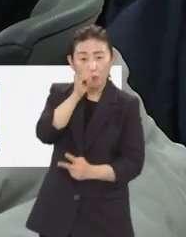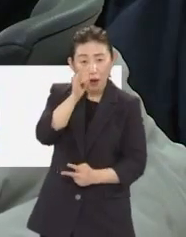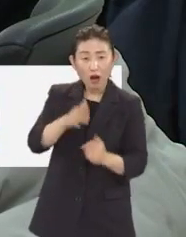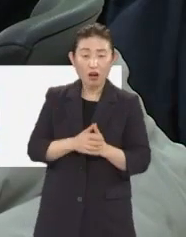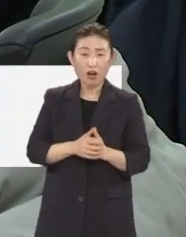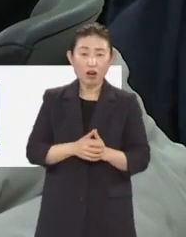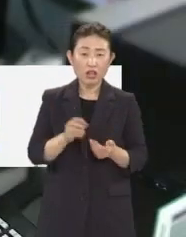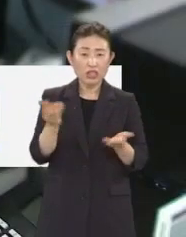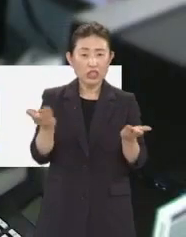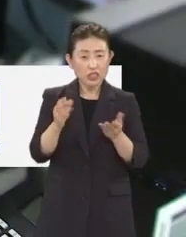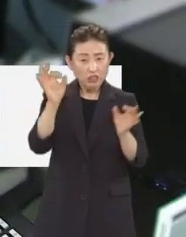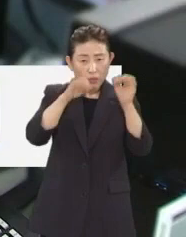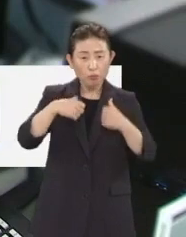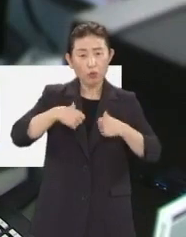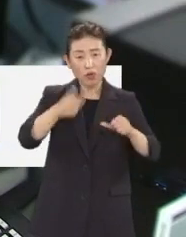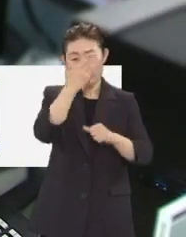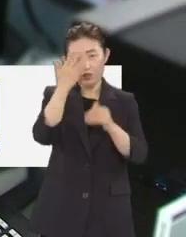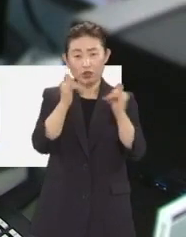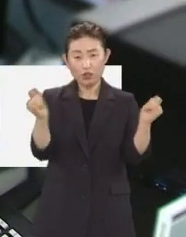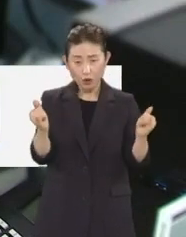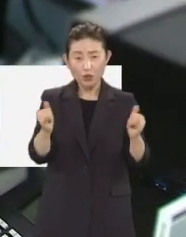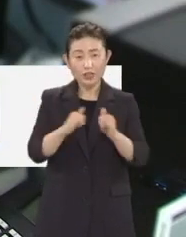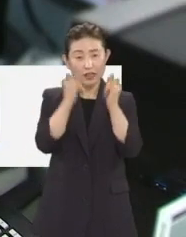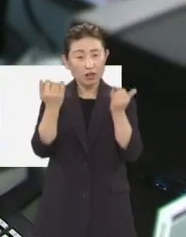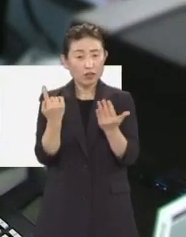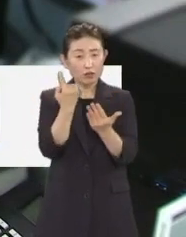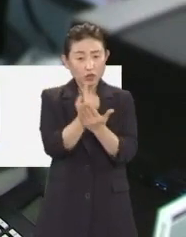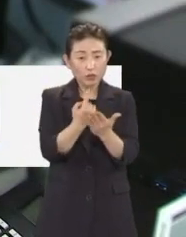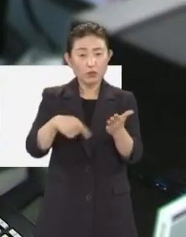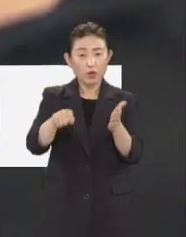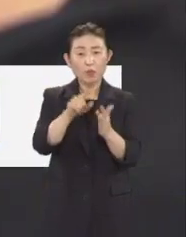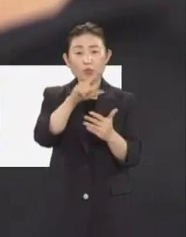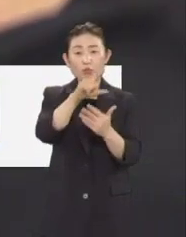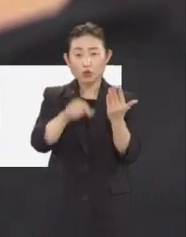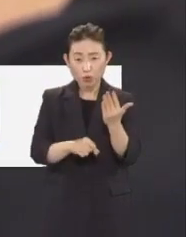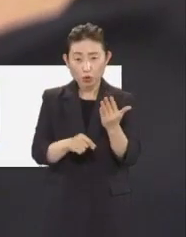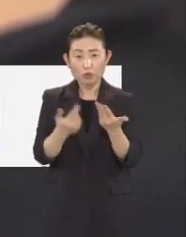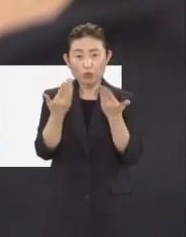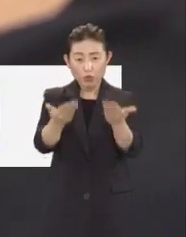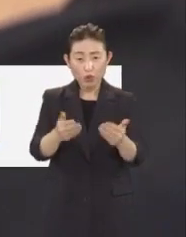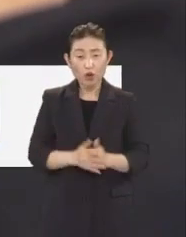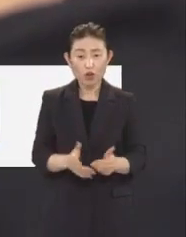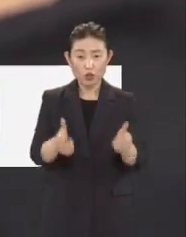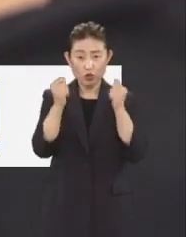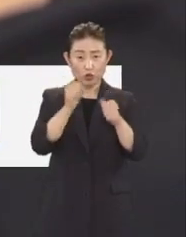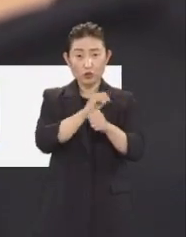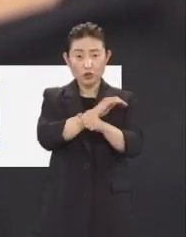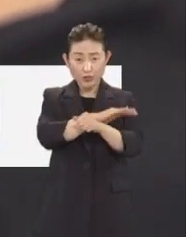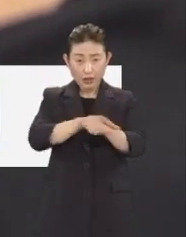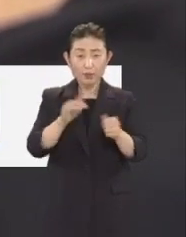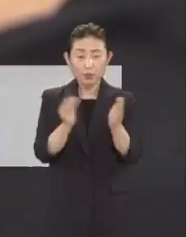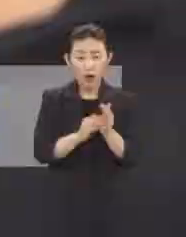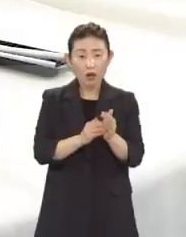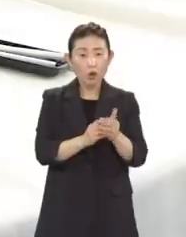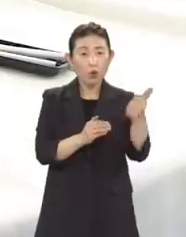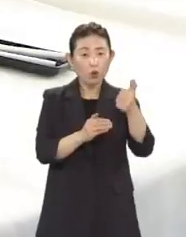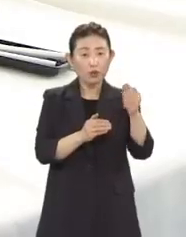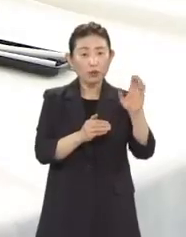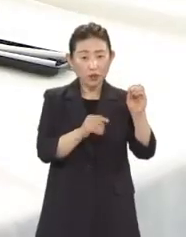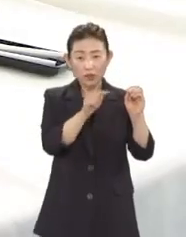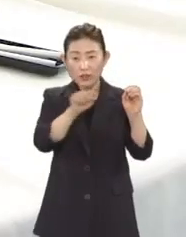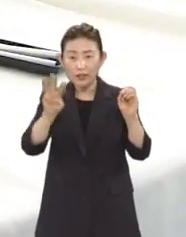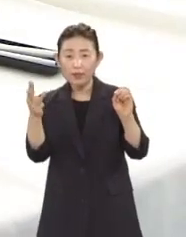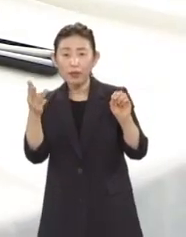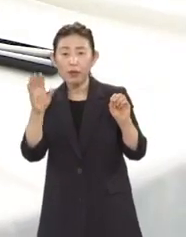진행되며 구직을 포기한 청년을 대상으로 사회진입을 위한 프로그램을 제공하게 되며 이수 기준을 충족하면